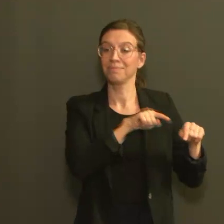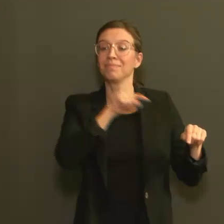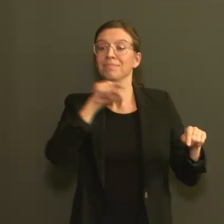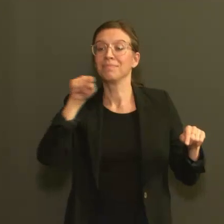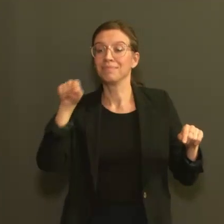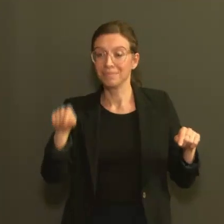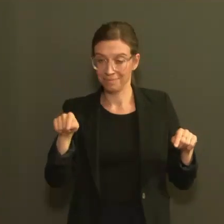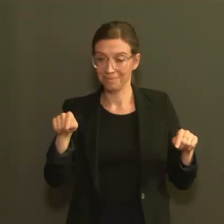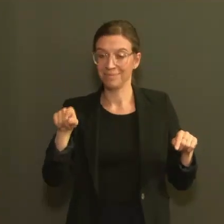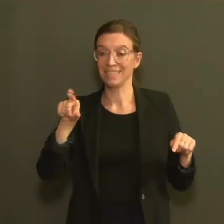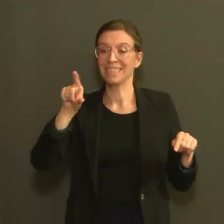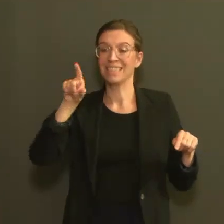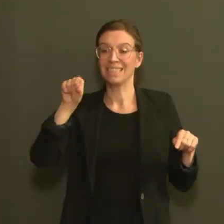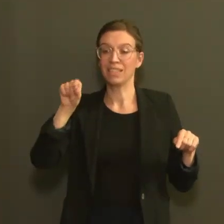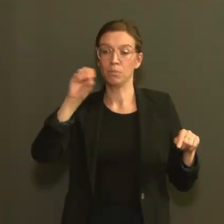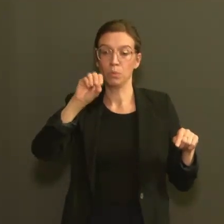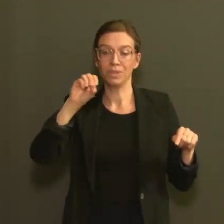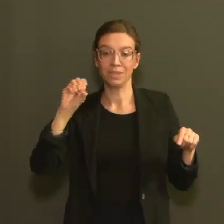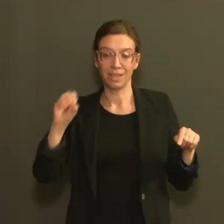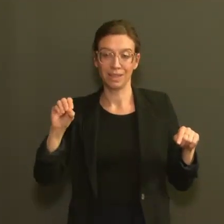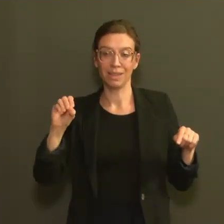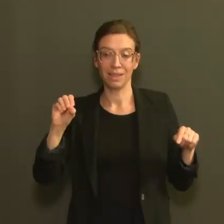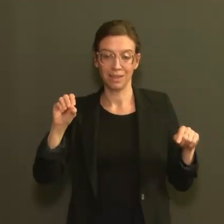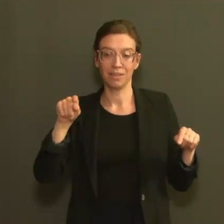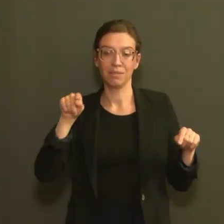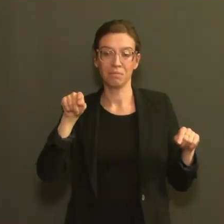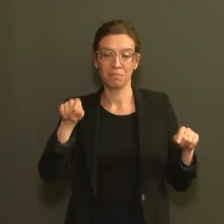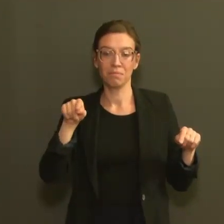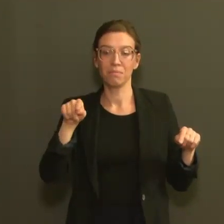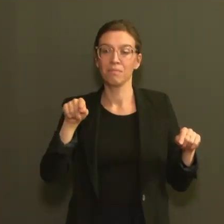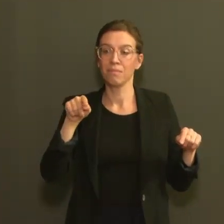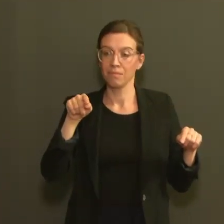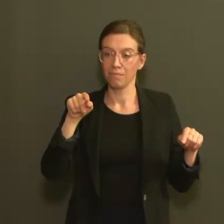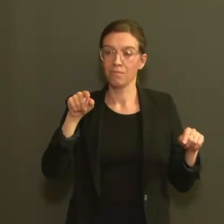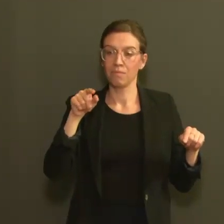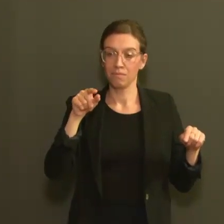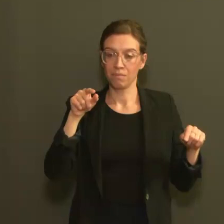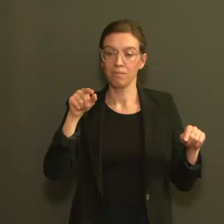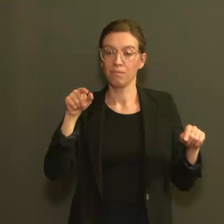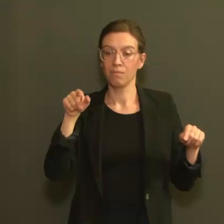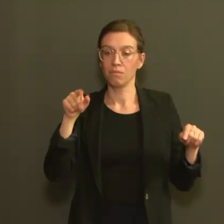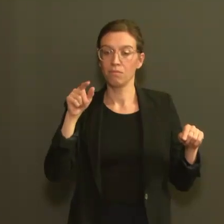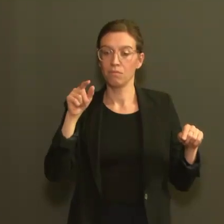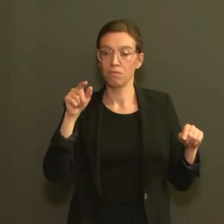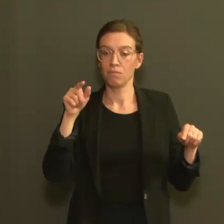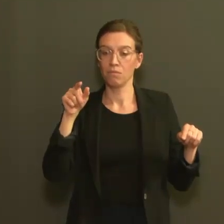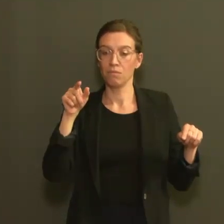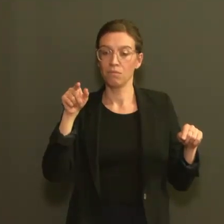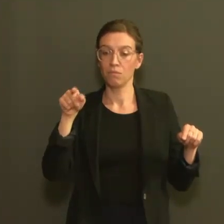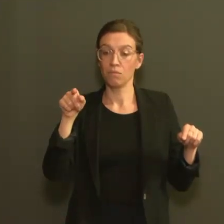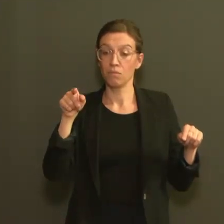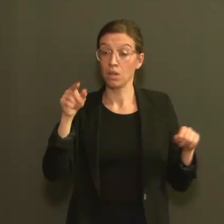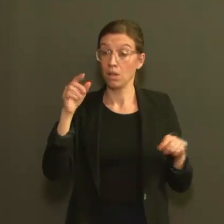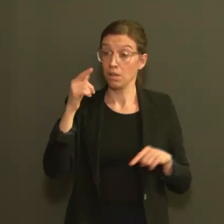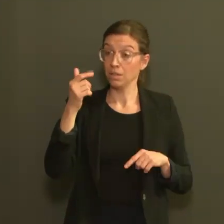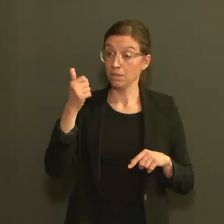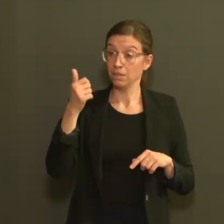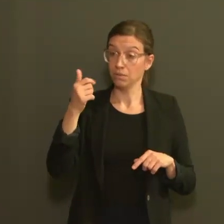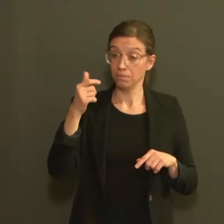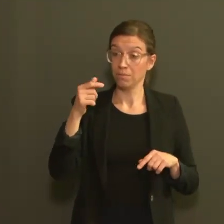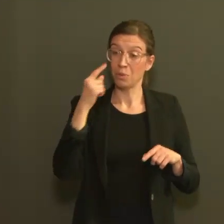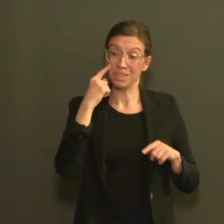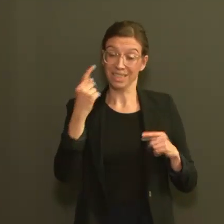zomer. In absolute aantallen gaat het om respectievelijk 533 overlijdens in de